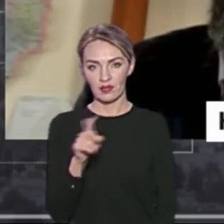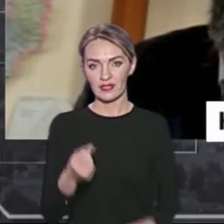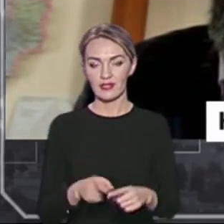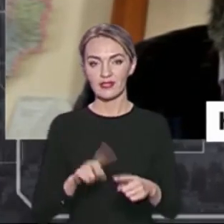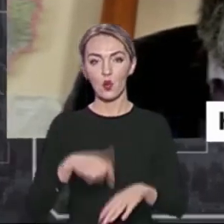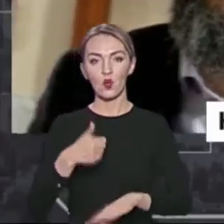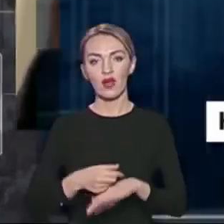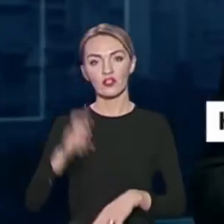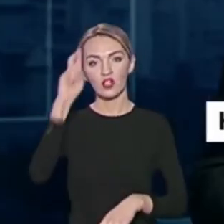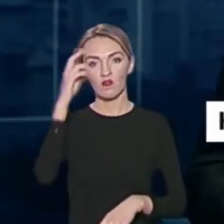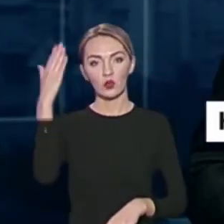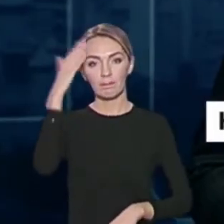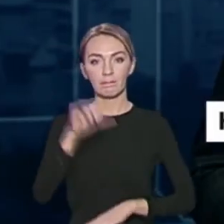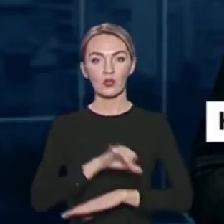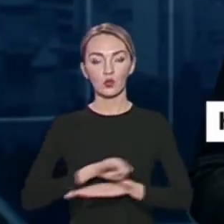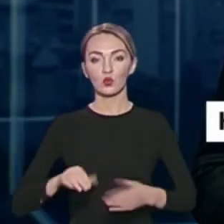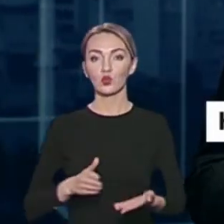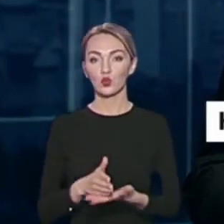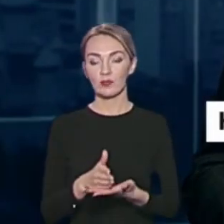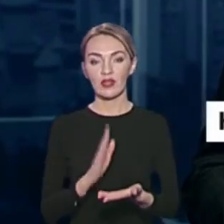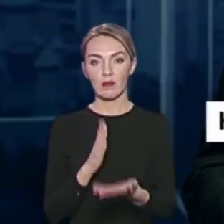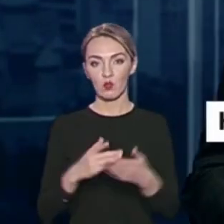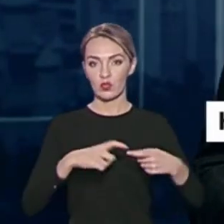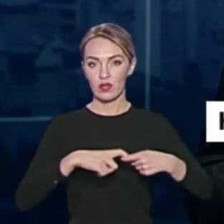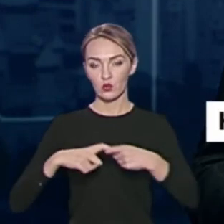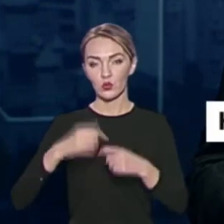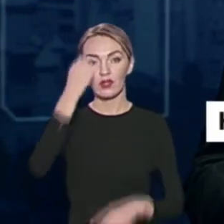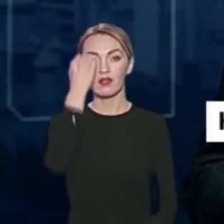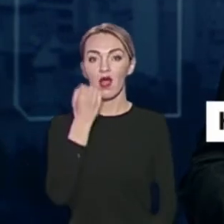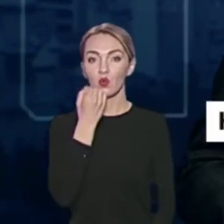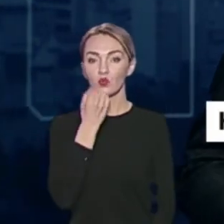Державної митної служби, у нас на прямому зв'язку. Дякуємо, що знаходите час для нас.